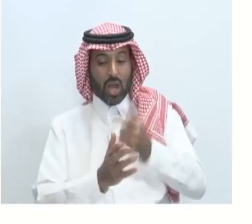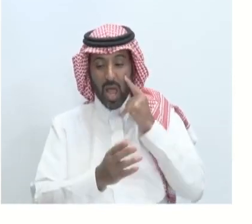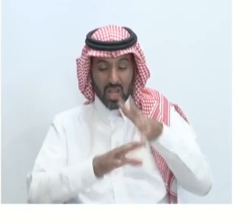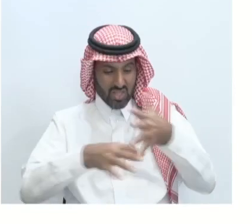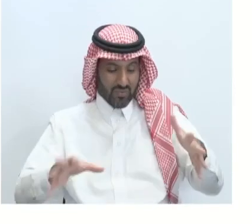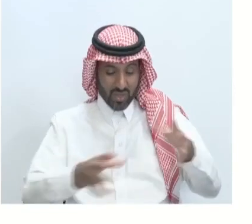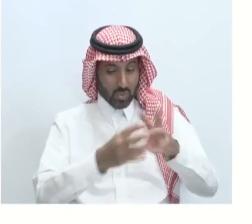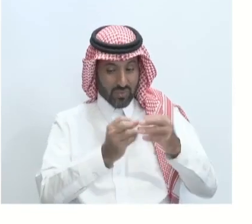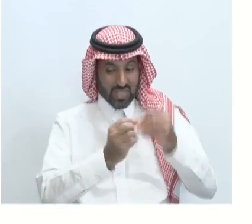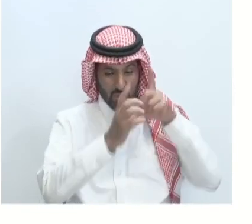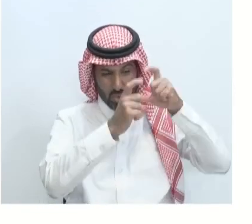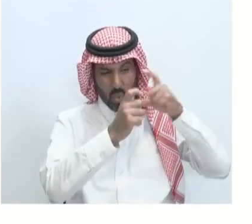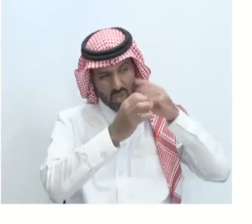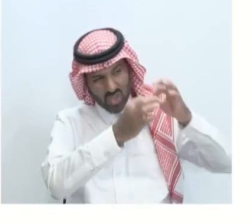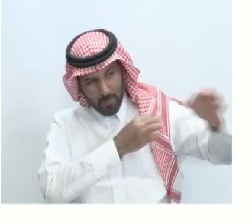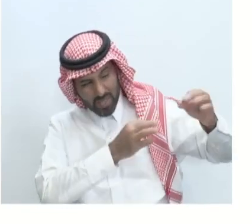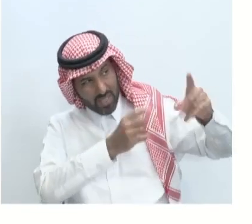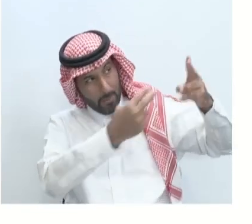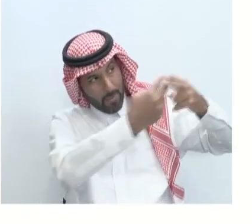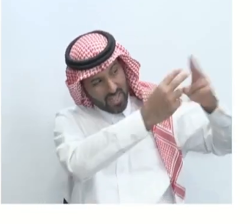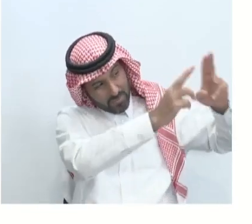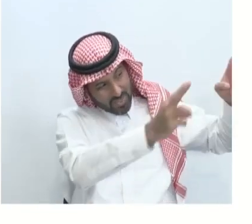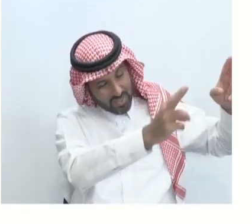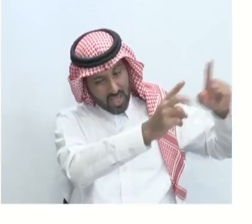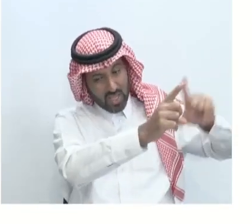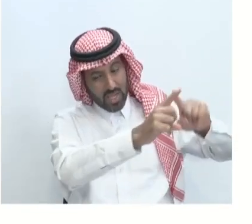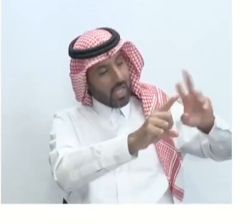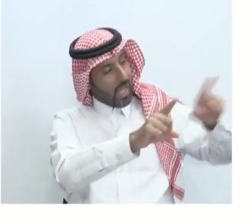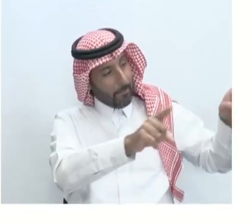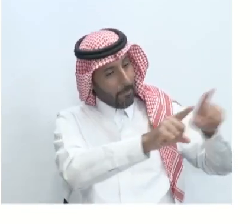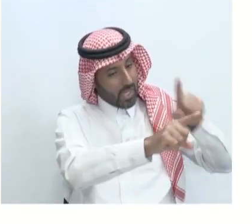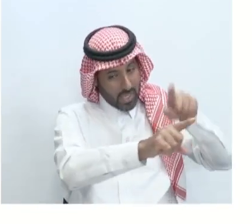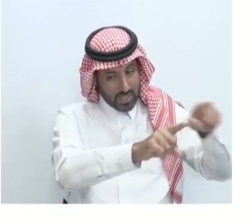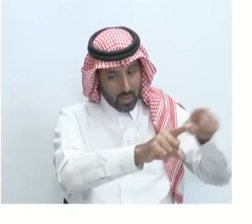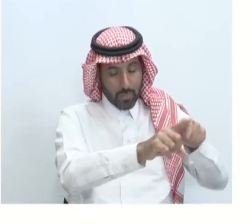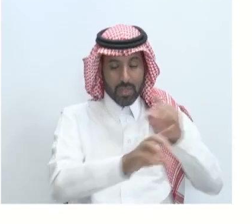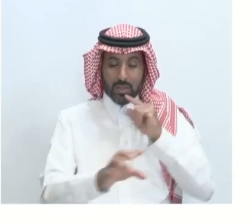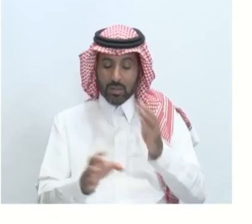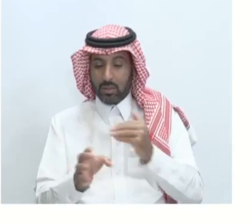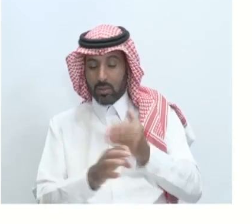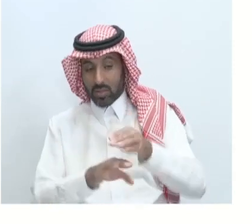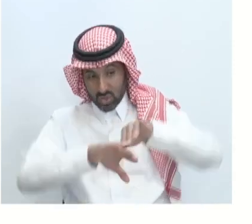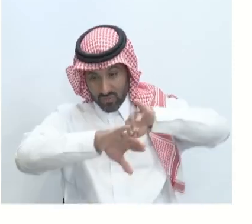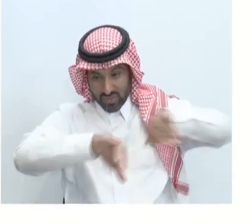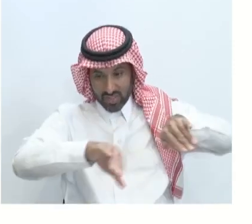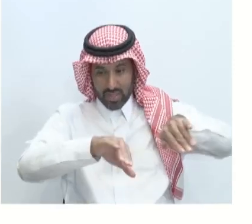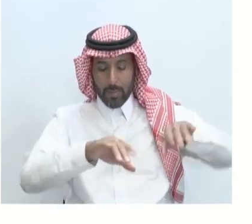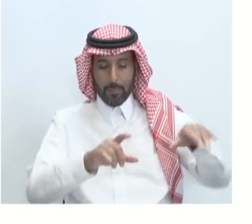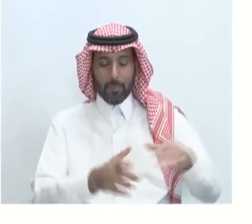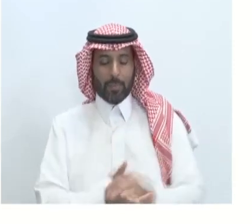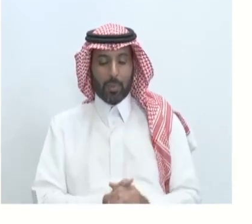وتحليل صوره الاجسام البعيده عن بعضها وتحدد باقل زاويه بين نقطتين يمكن تفريقهما عن